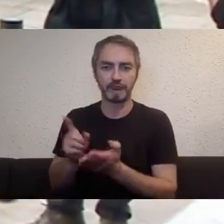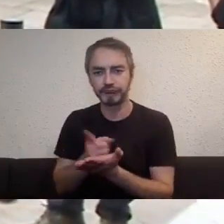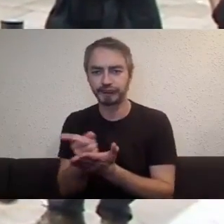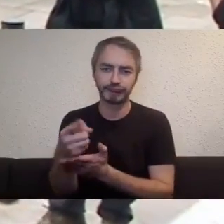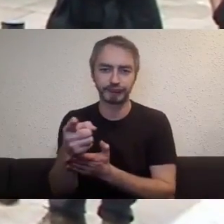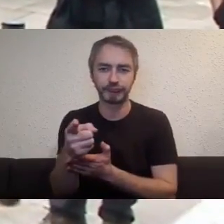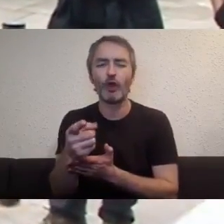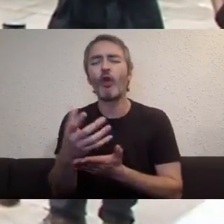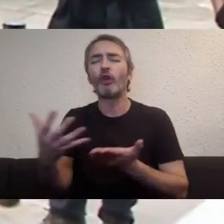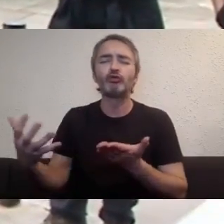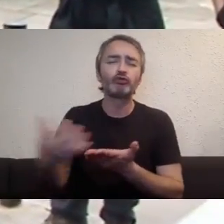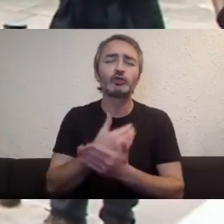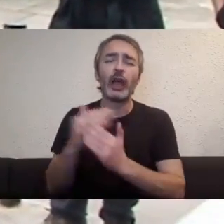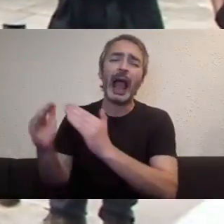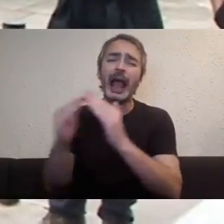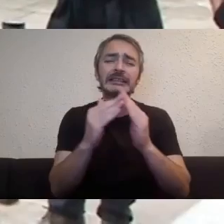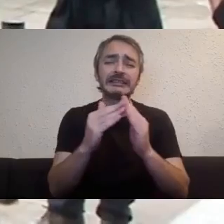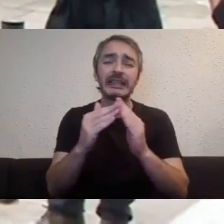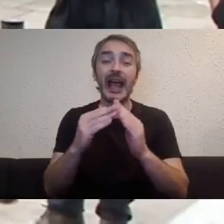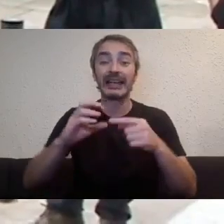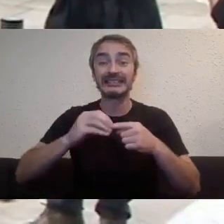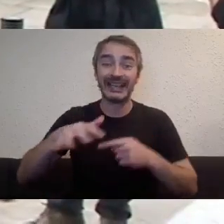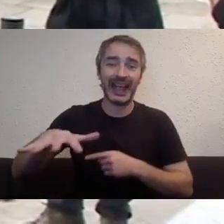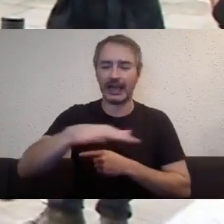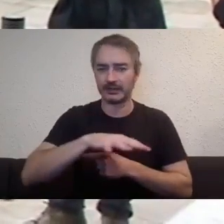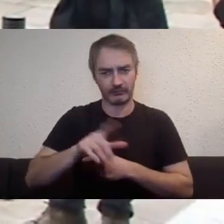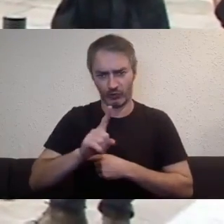no representen totes les cases que hi ha a Sants. A Sants,